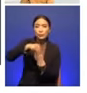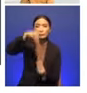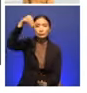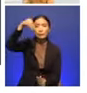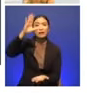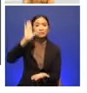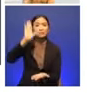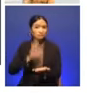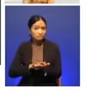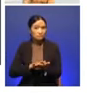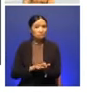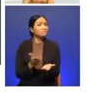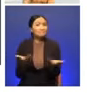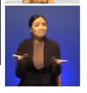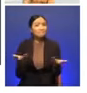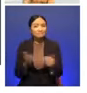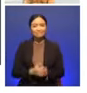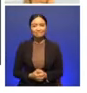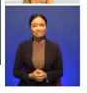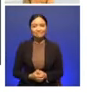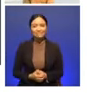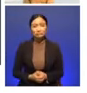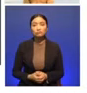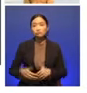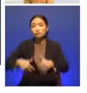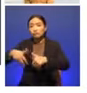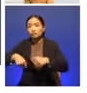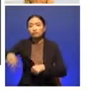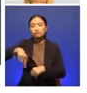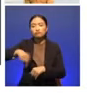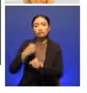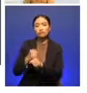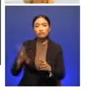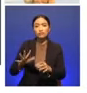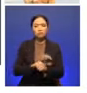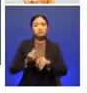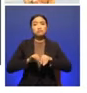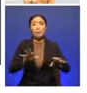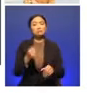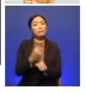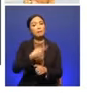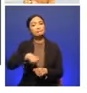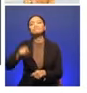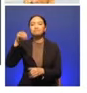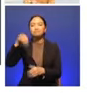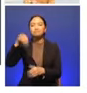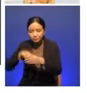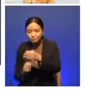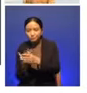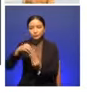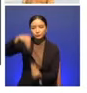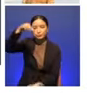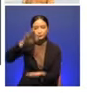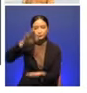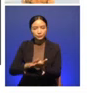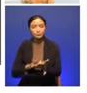อนนี้ในเหตุการณ์โควิดวิกฤตเนี่ยนะครับชาวบ้านไม่มีงานทำสุดท้ายเขากลับไปปลูกเครื่องแกงครับปลูกผักเหล่านี้เป็นเศรษฐ